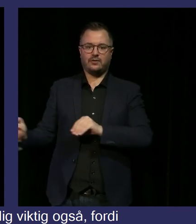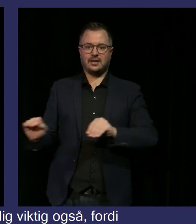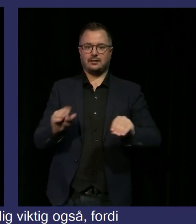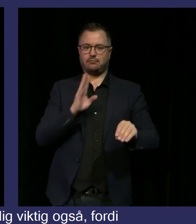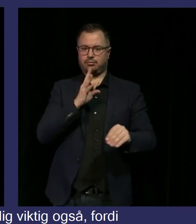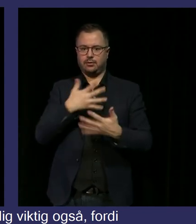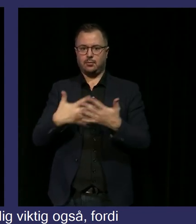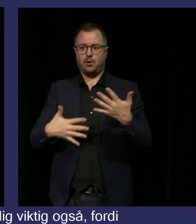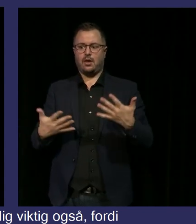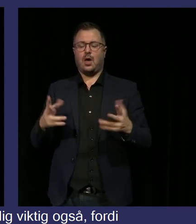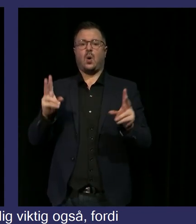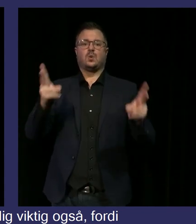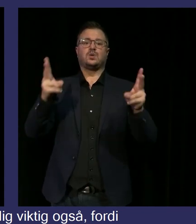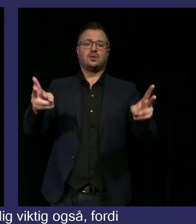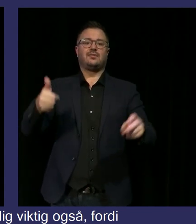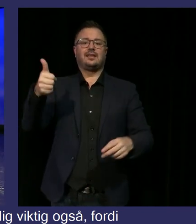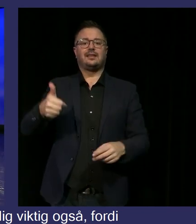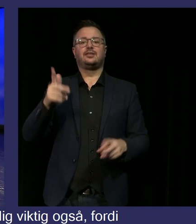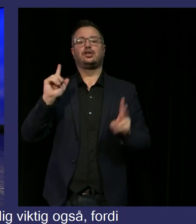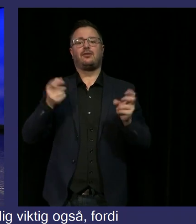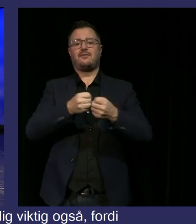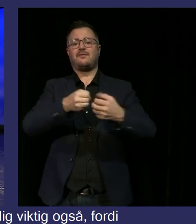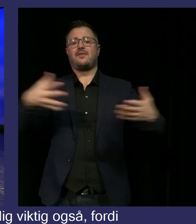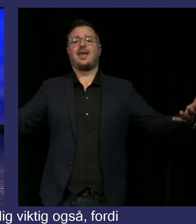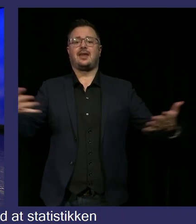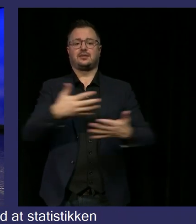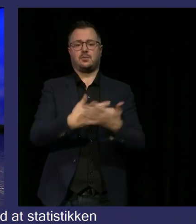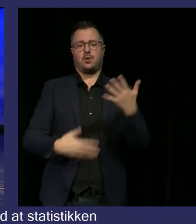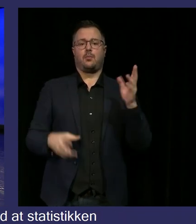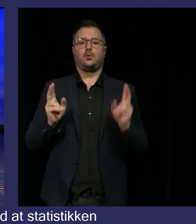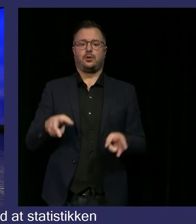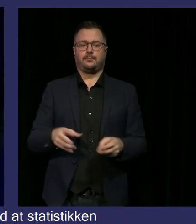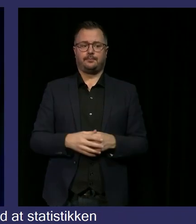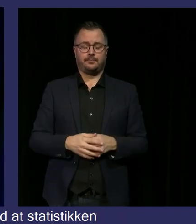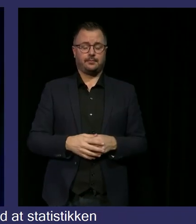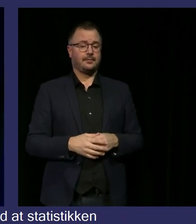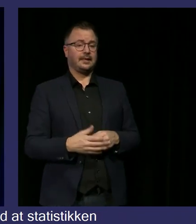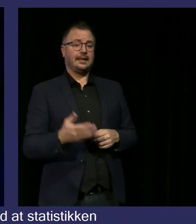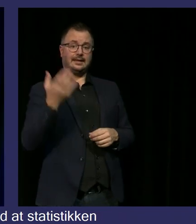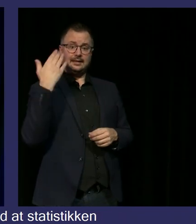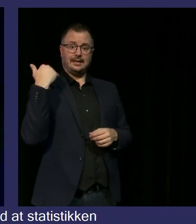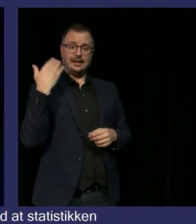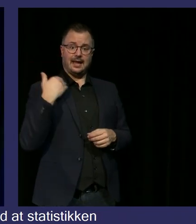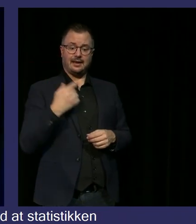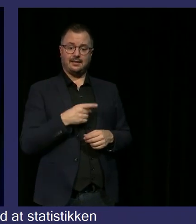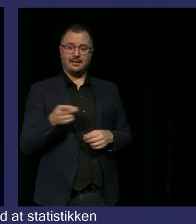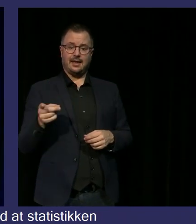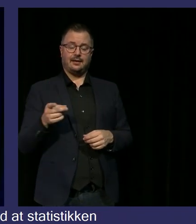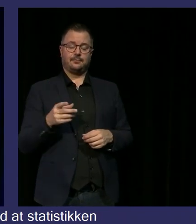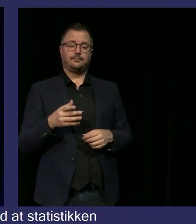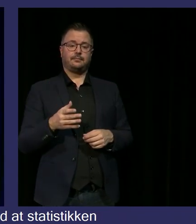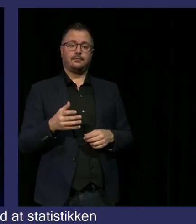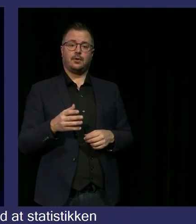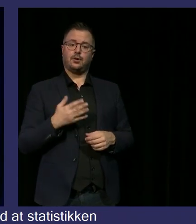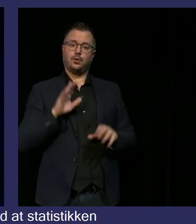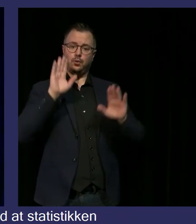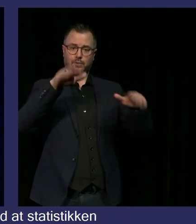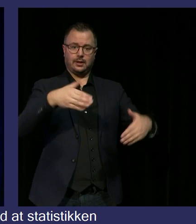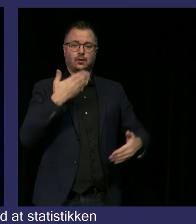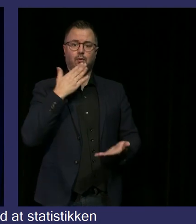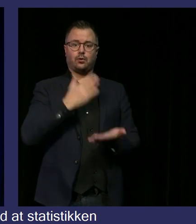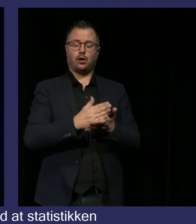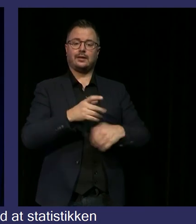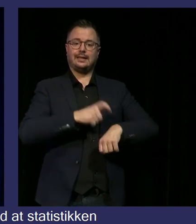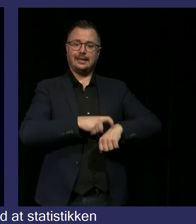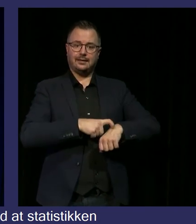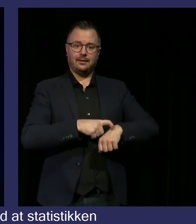også, fordi det flere språk som benyttes, ikke minst I denne byen. Men var dere tidlig nok ute der, I og med at vi, statistikken ser ut som